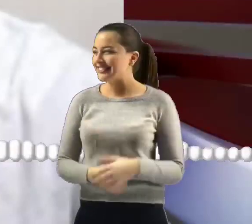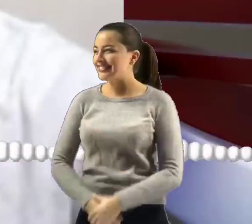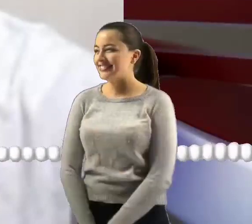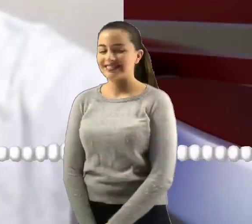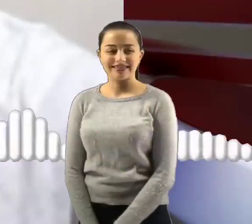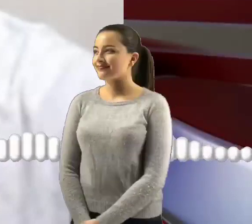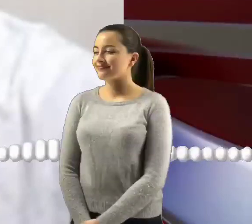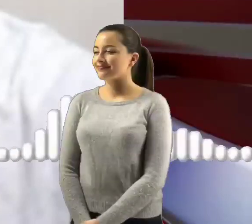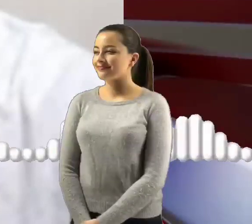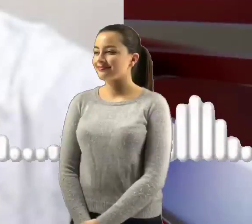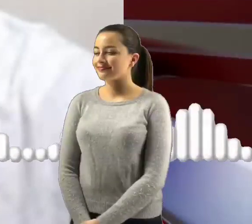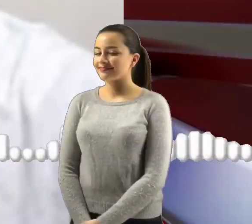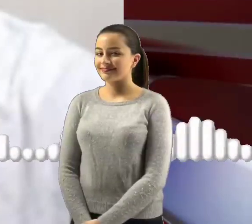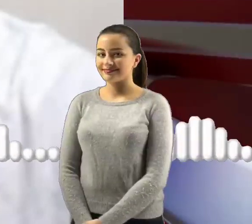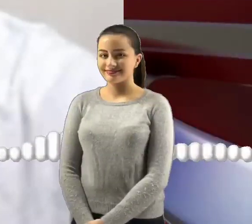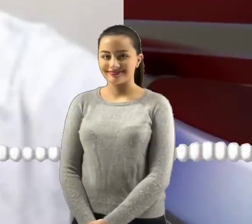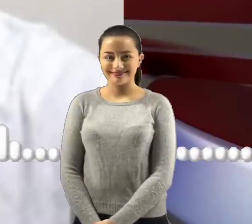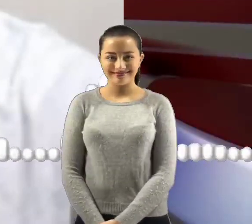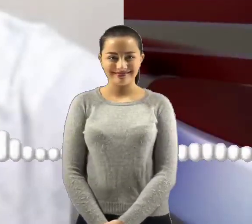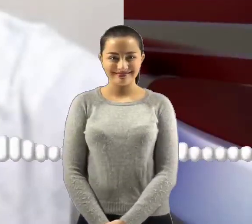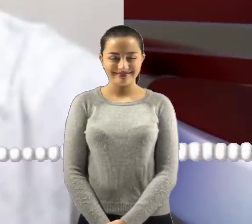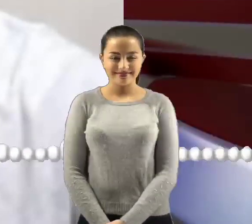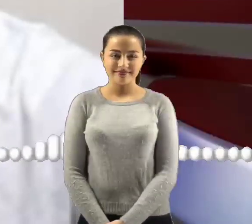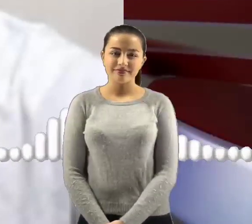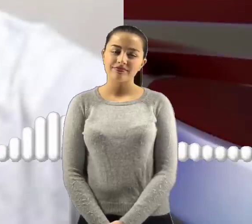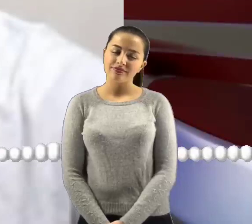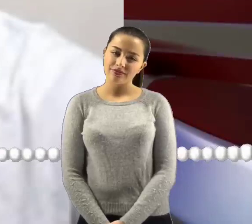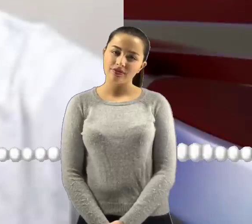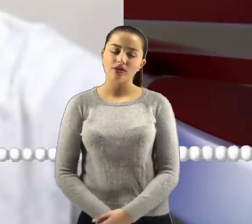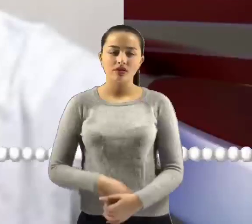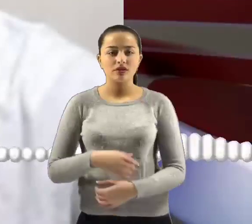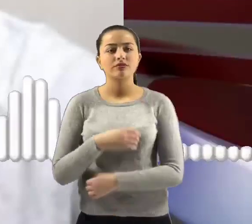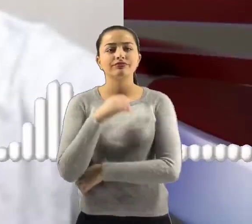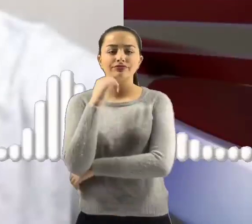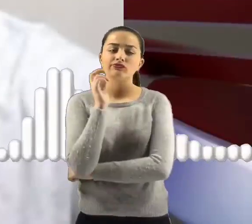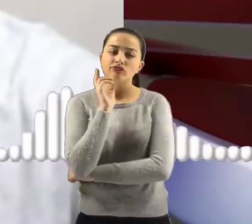nyekwanụ ndị pati akwụkwọ pati sainụ cha INEC na-ajụkwazi ife ha sainụrụ